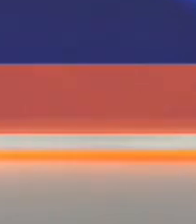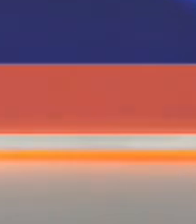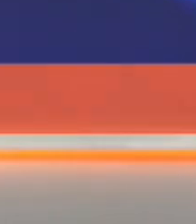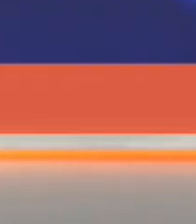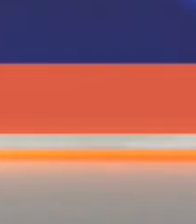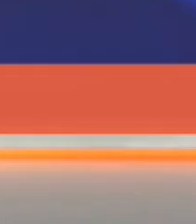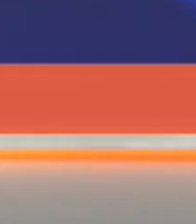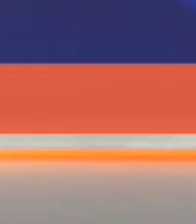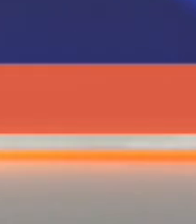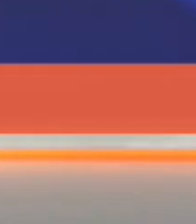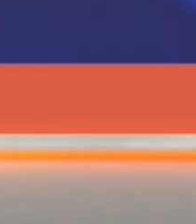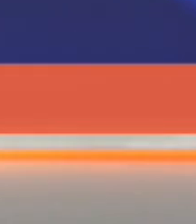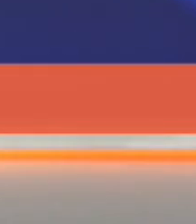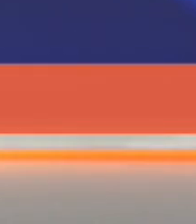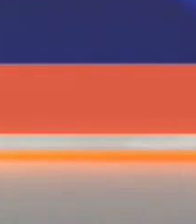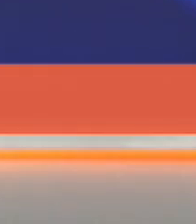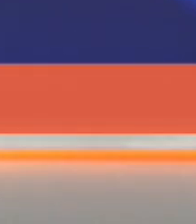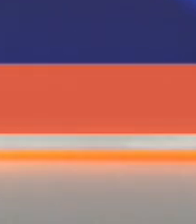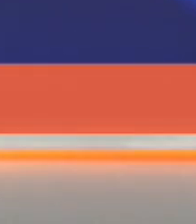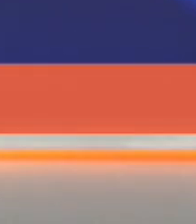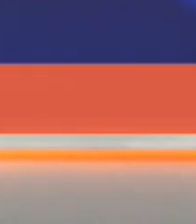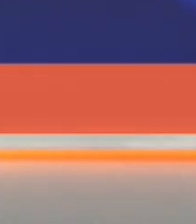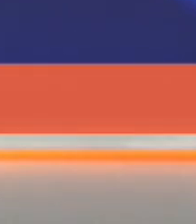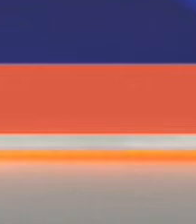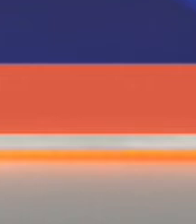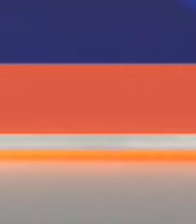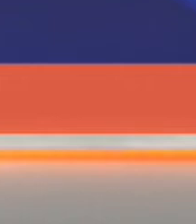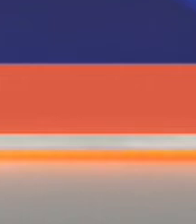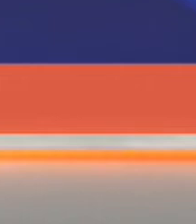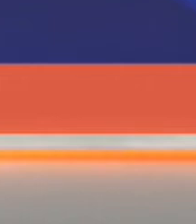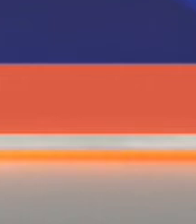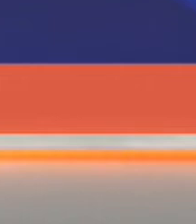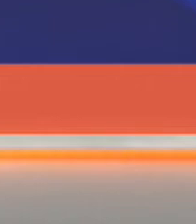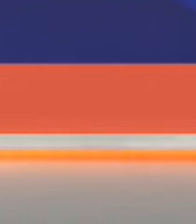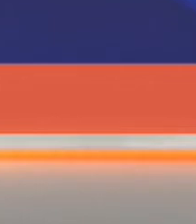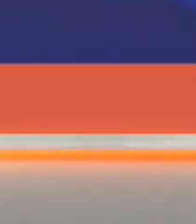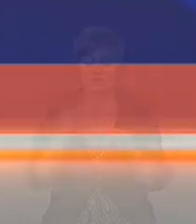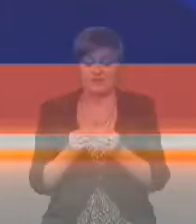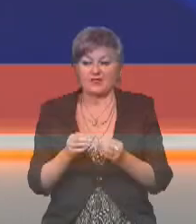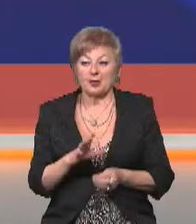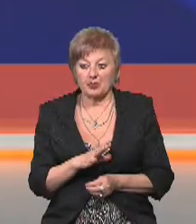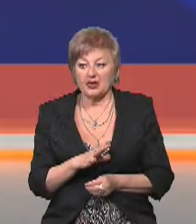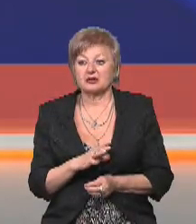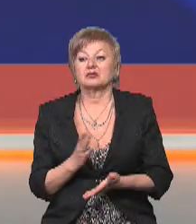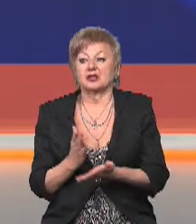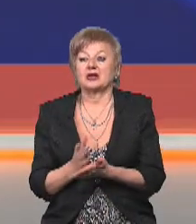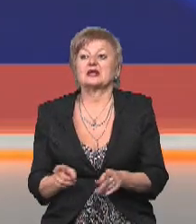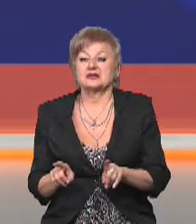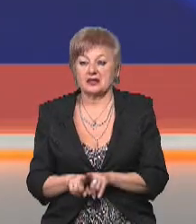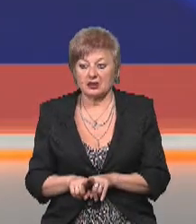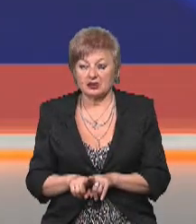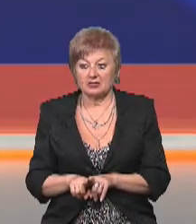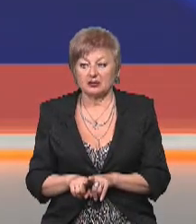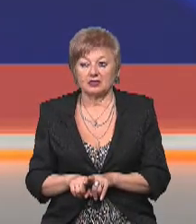на распределение природного газа составляет 51 копейку с каждого кубометра. Он как и был, как бы он